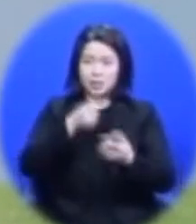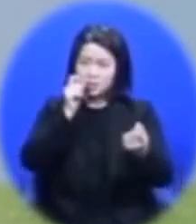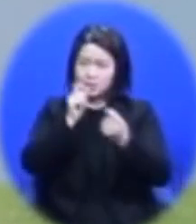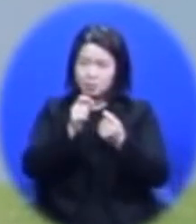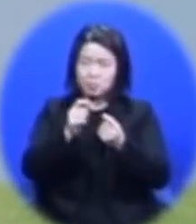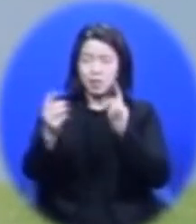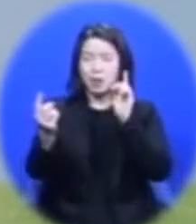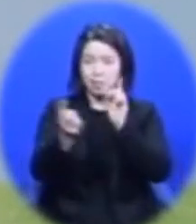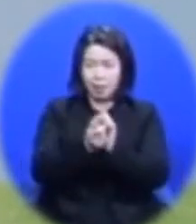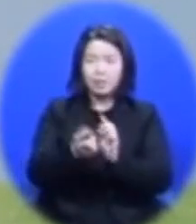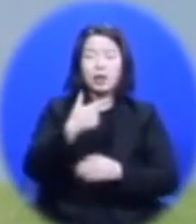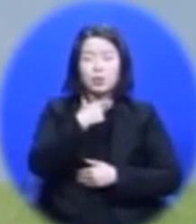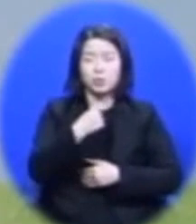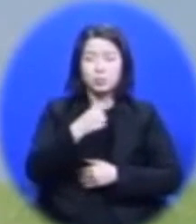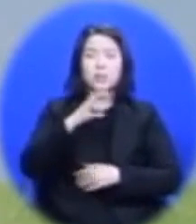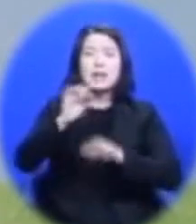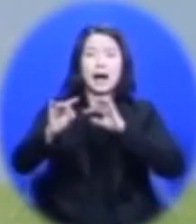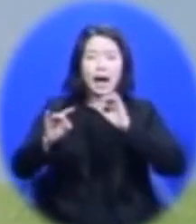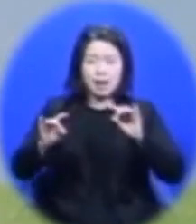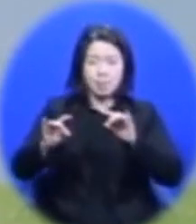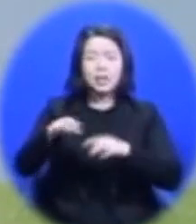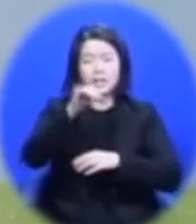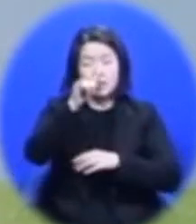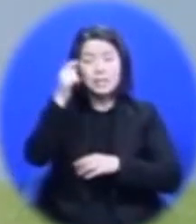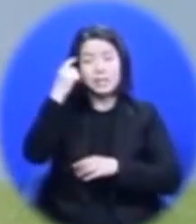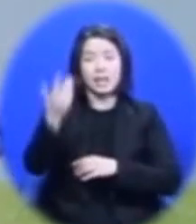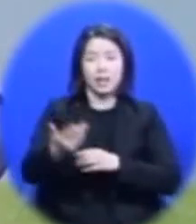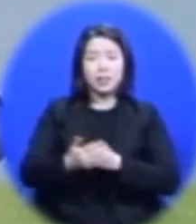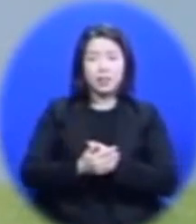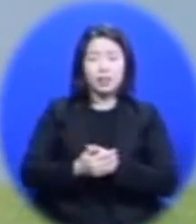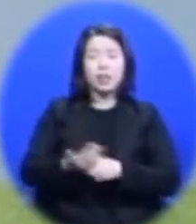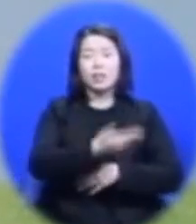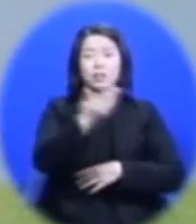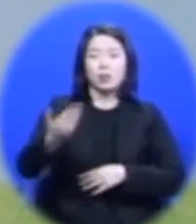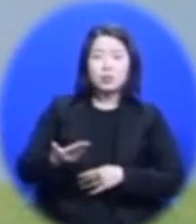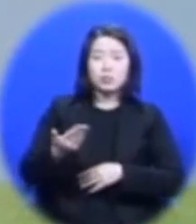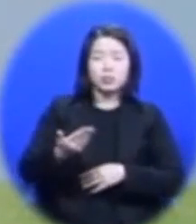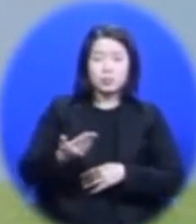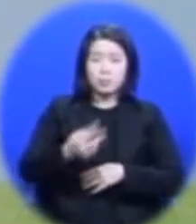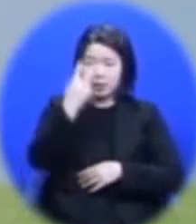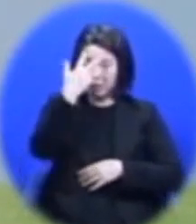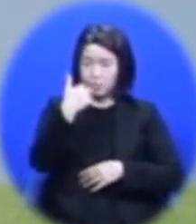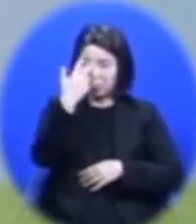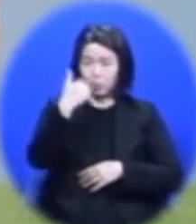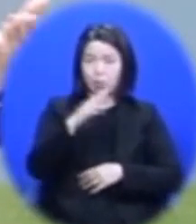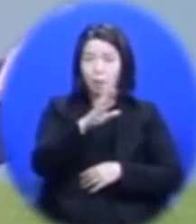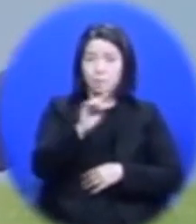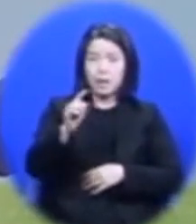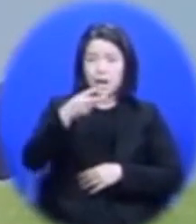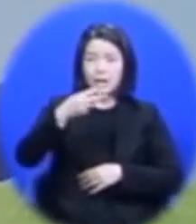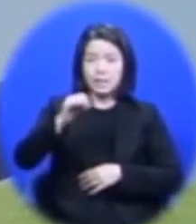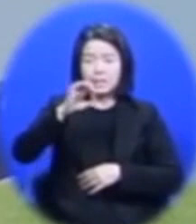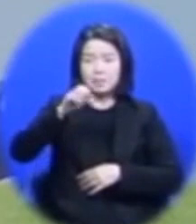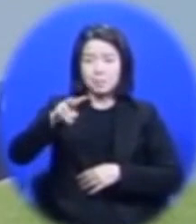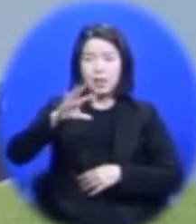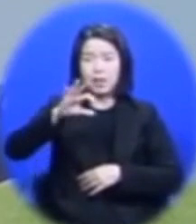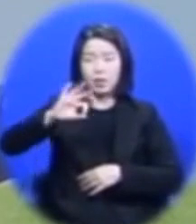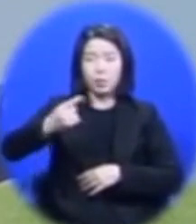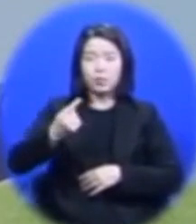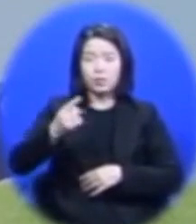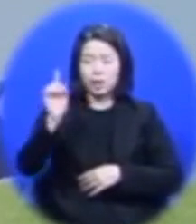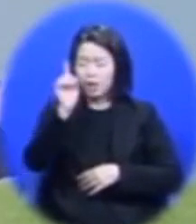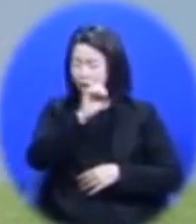친밀하게 만나고 싶은 갈망이 있느냐 하는 것. 여러분, 소경 바디메오는 아무것도 보이지 않은